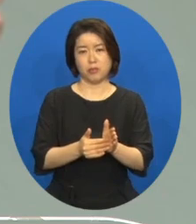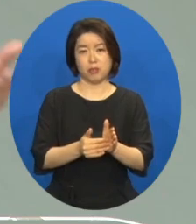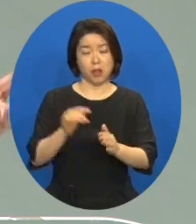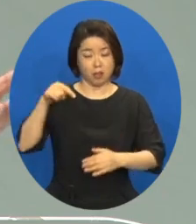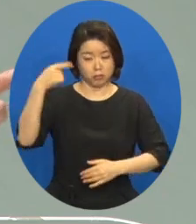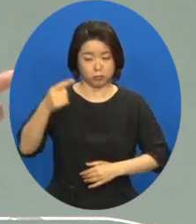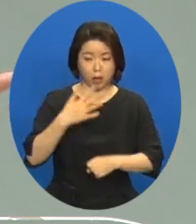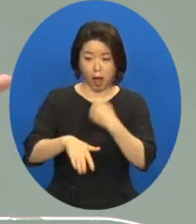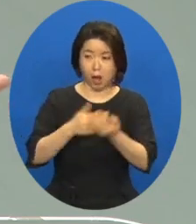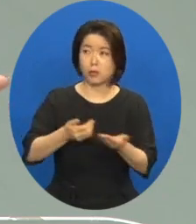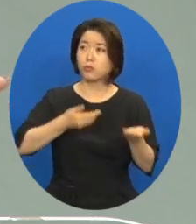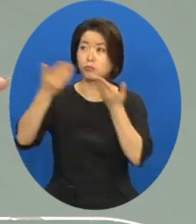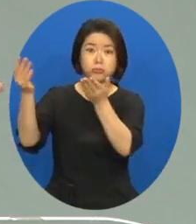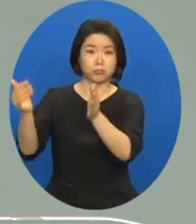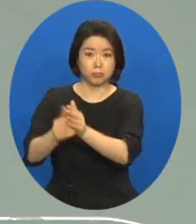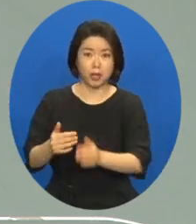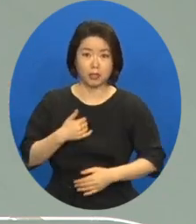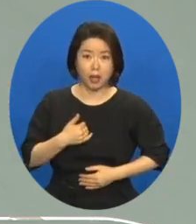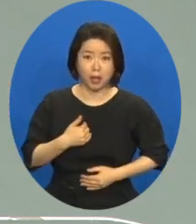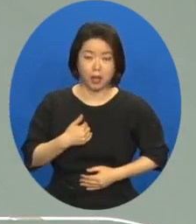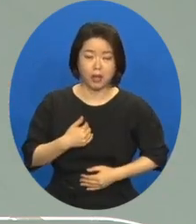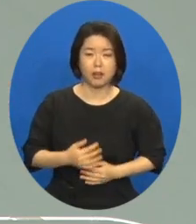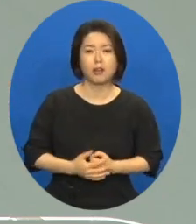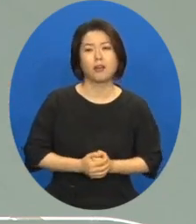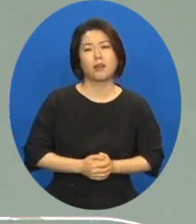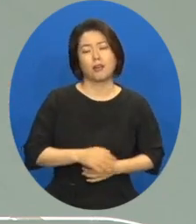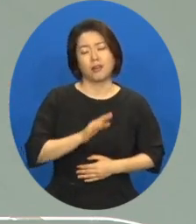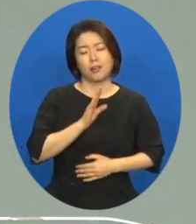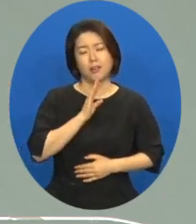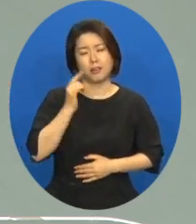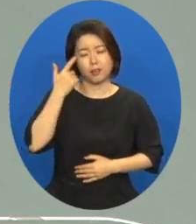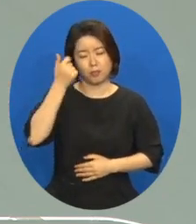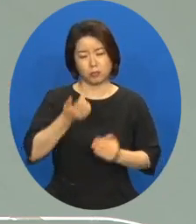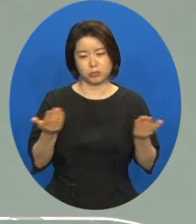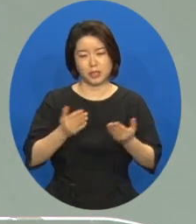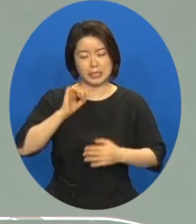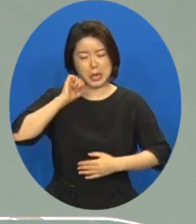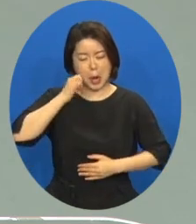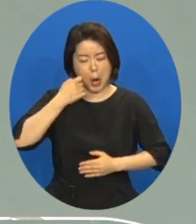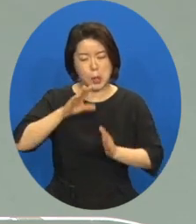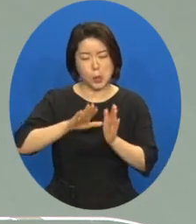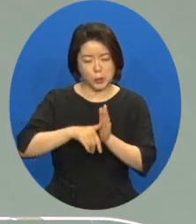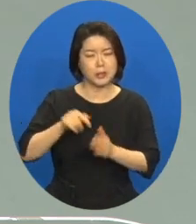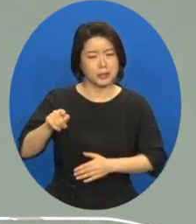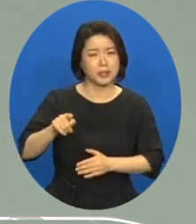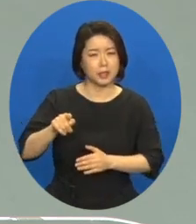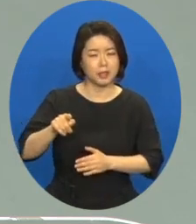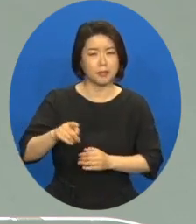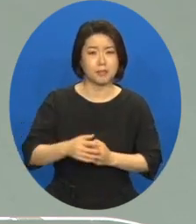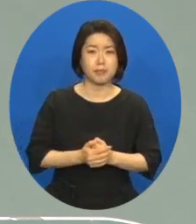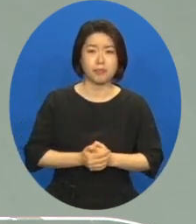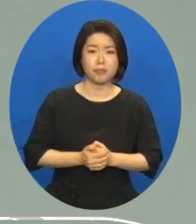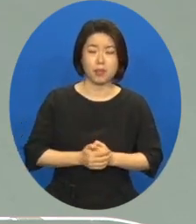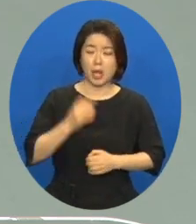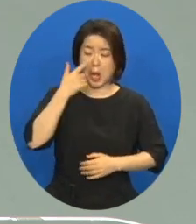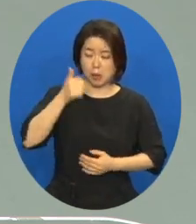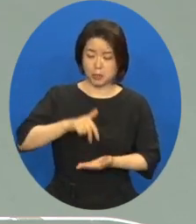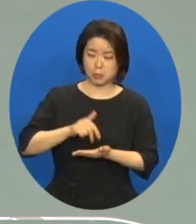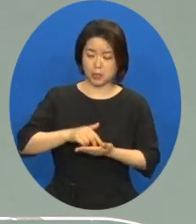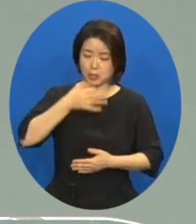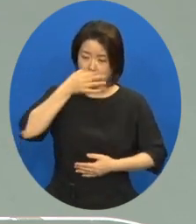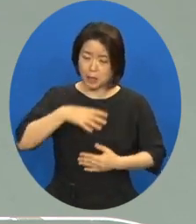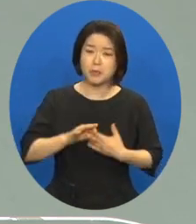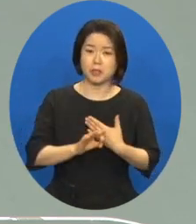그리고는 하나님께 바쳐버리셨어요. 참 목회가 어려우셨을 그때인데 당신이 그렇게